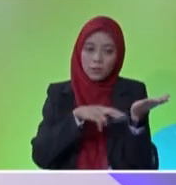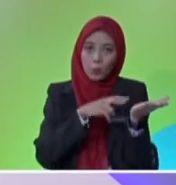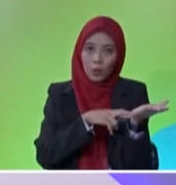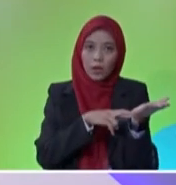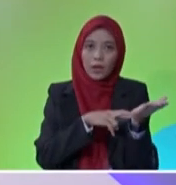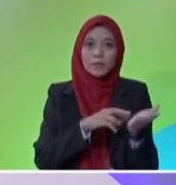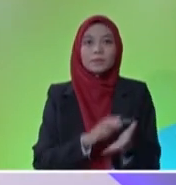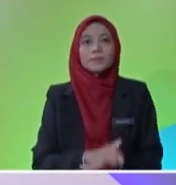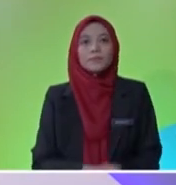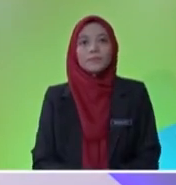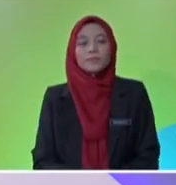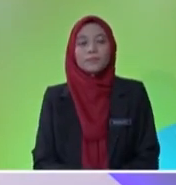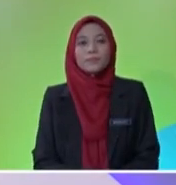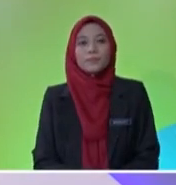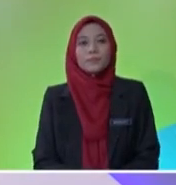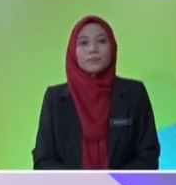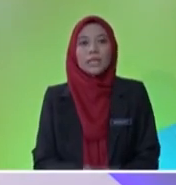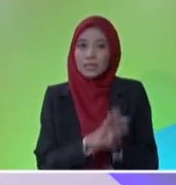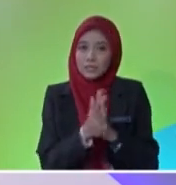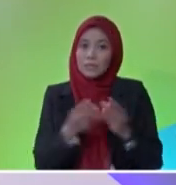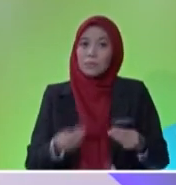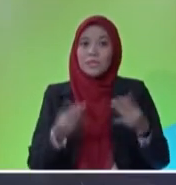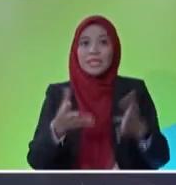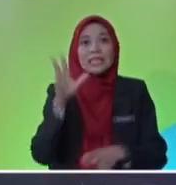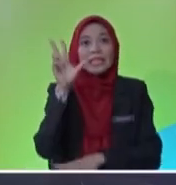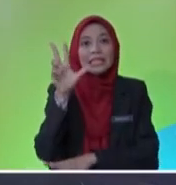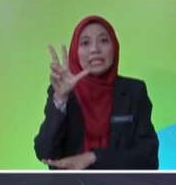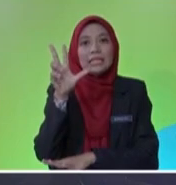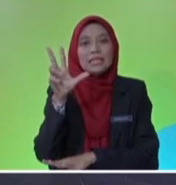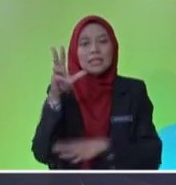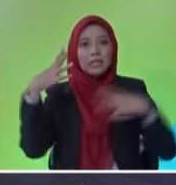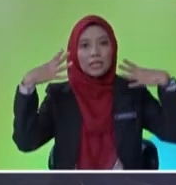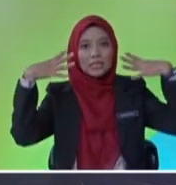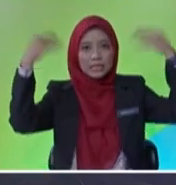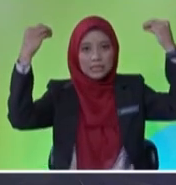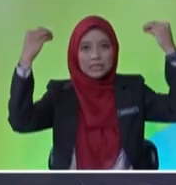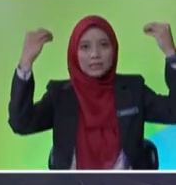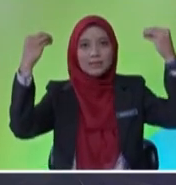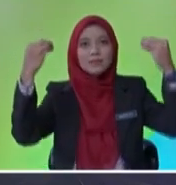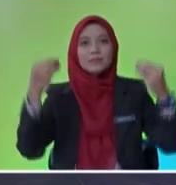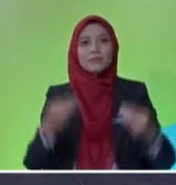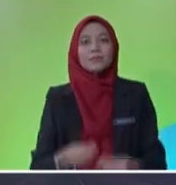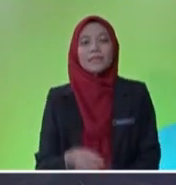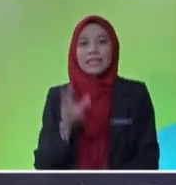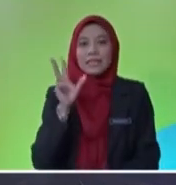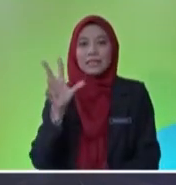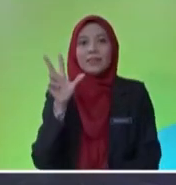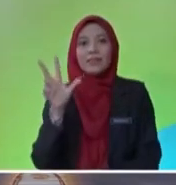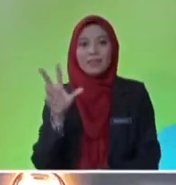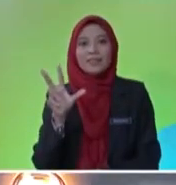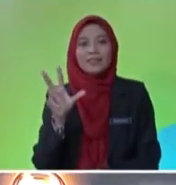Ade imaniyah jadi kita bagi tinggi seiring kepada adik Iman juga tanya-tanya ada juga juga